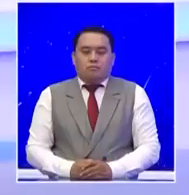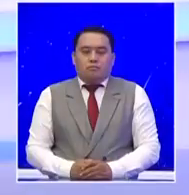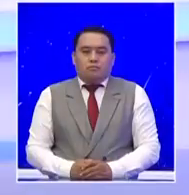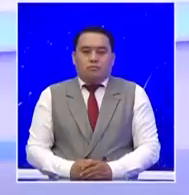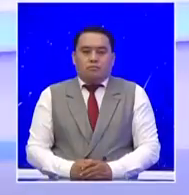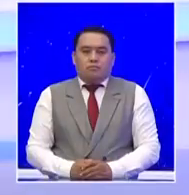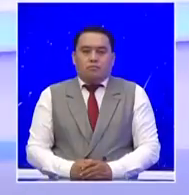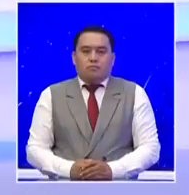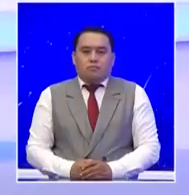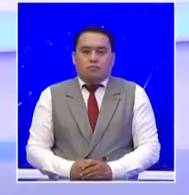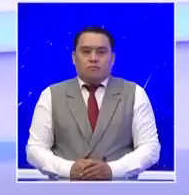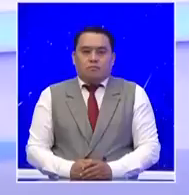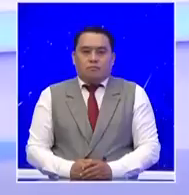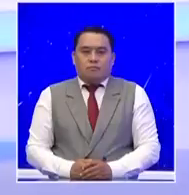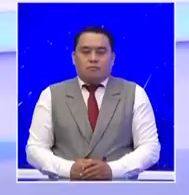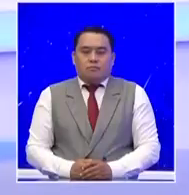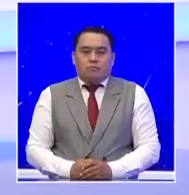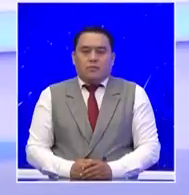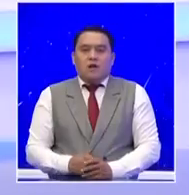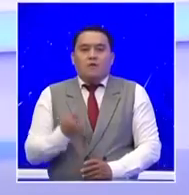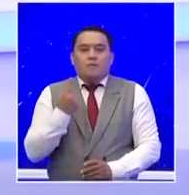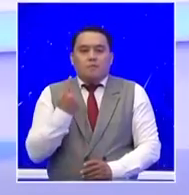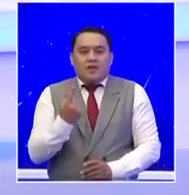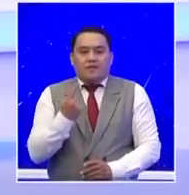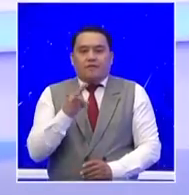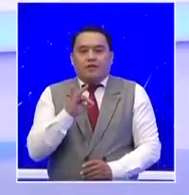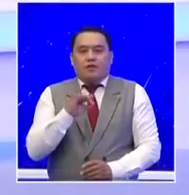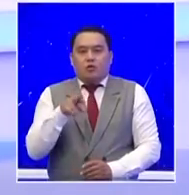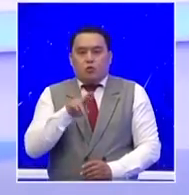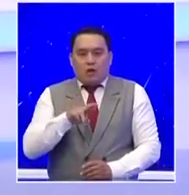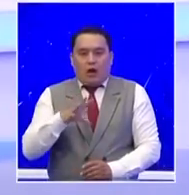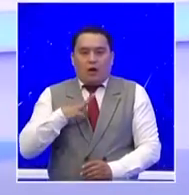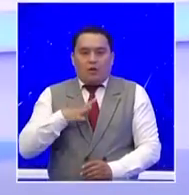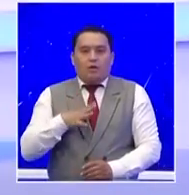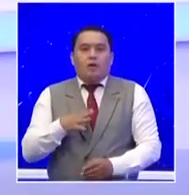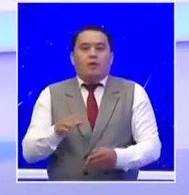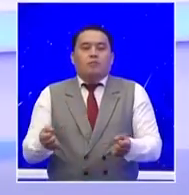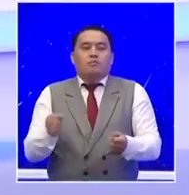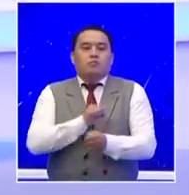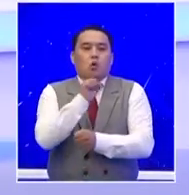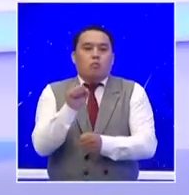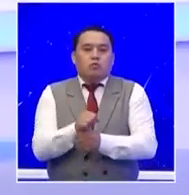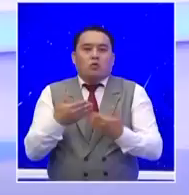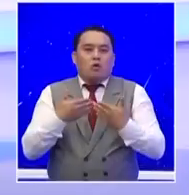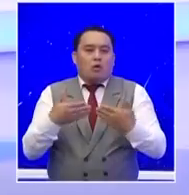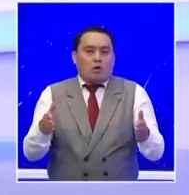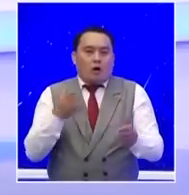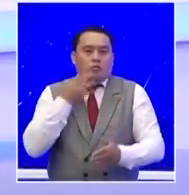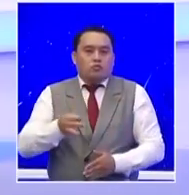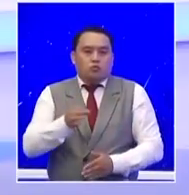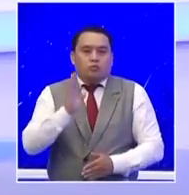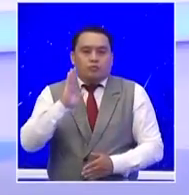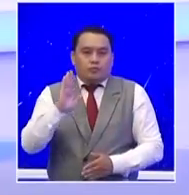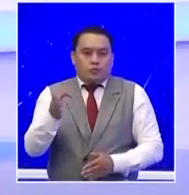А теперь об этом и другом более подробнее. В ночь с 31 мая на 1 июня прекращают работу блокпосты Алматинской